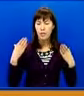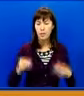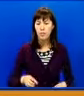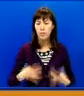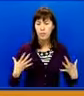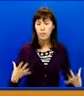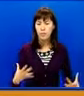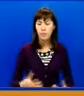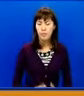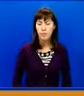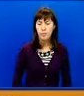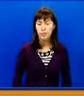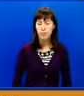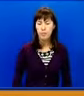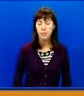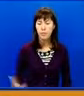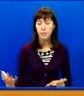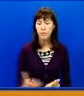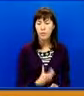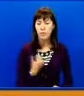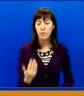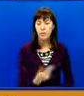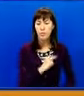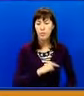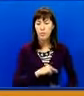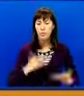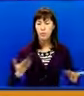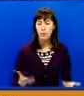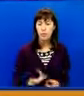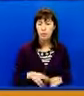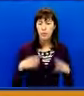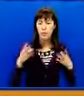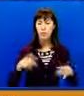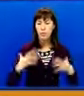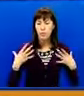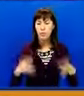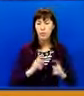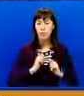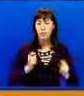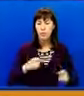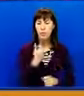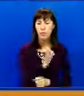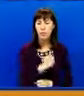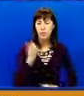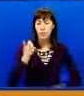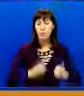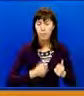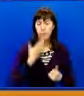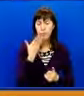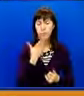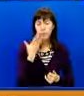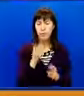для каждого педагога. Желаю успехов в труде и жизни. В этот день прошло торжественное награждение победителей конкурса